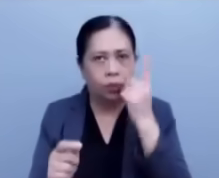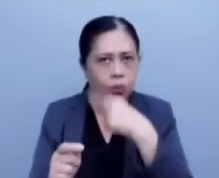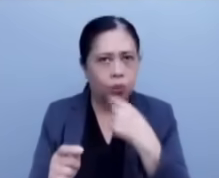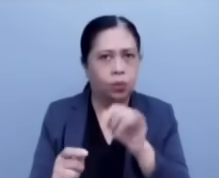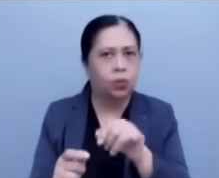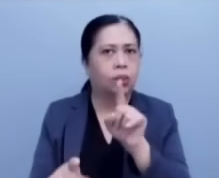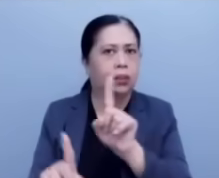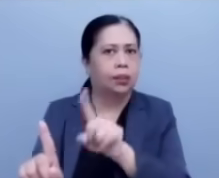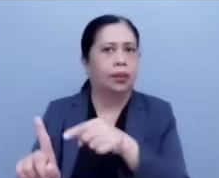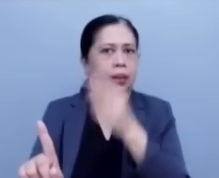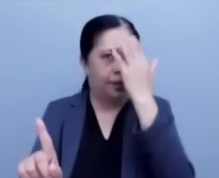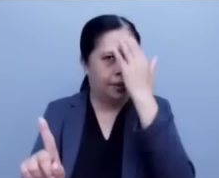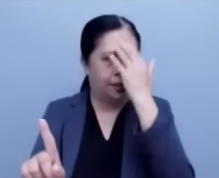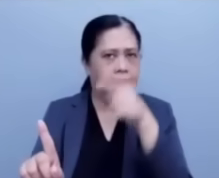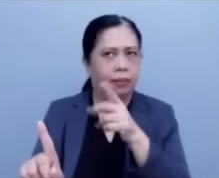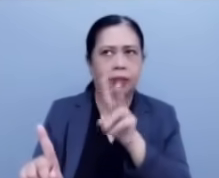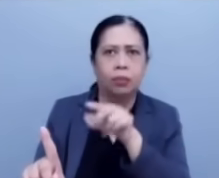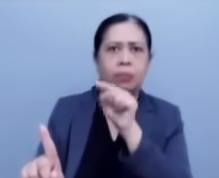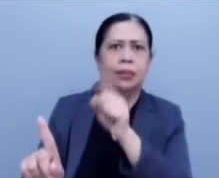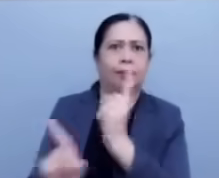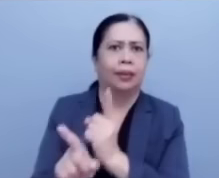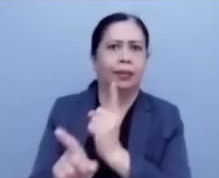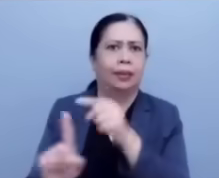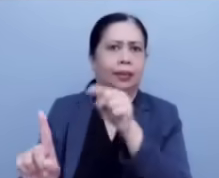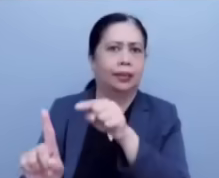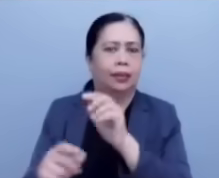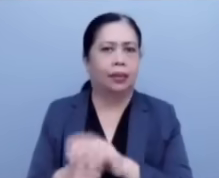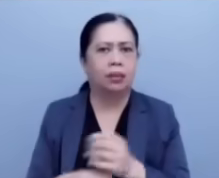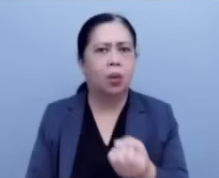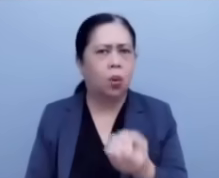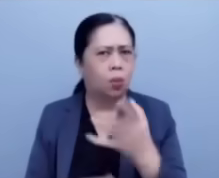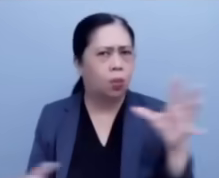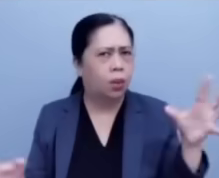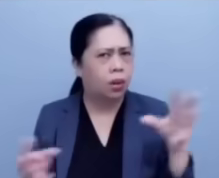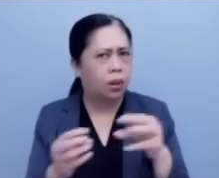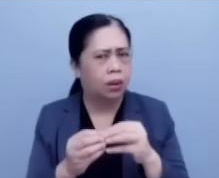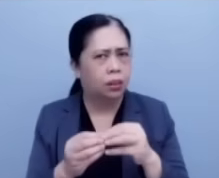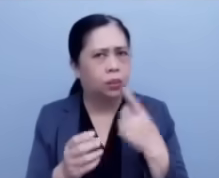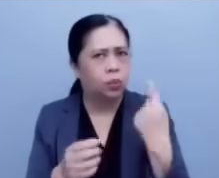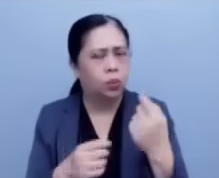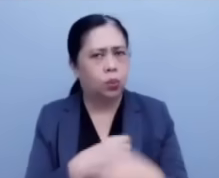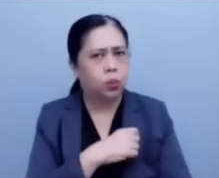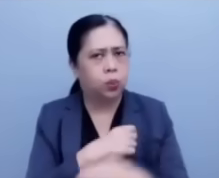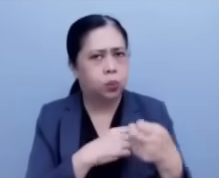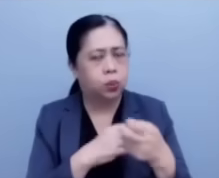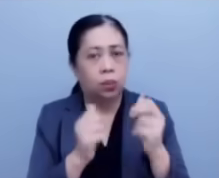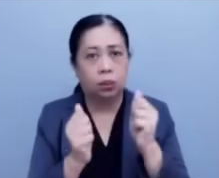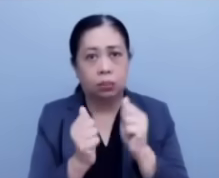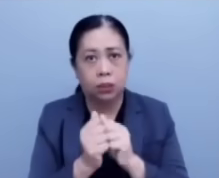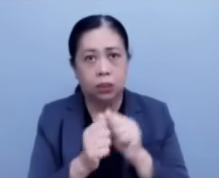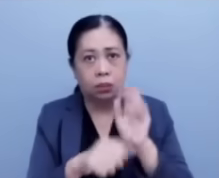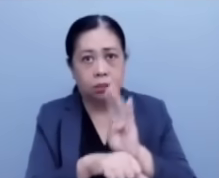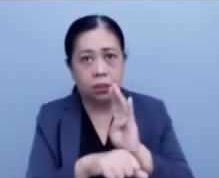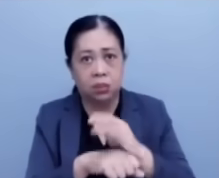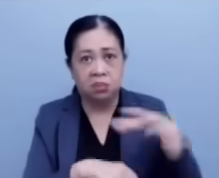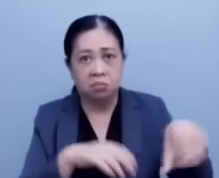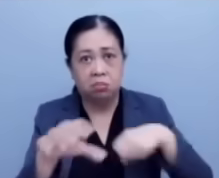isa doon sa mga biktima po. Meron po ba tayong amount sa nakuha sa mga biktima at pati ba yung establishment kinuha yung kanilang